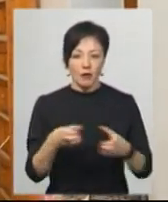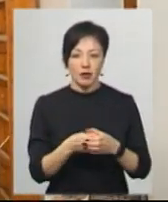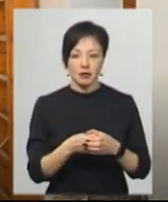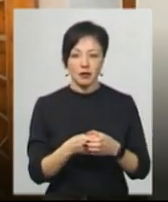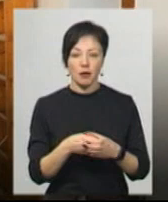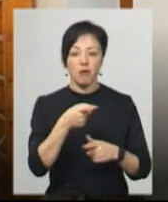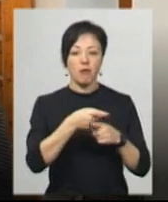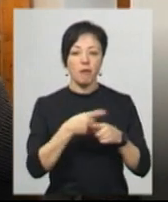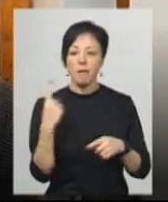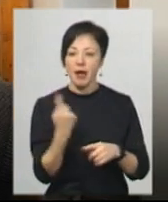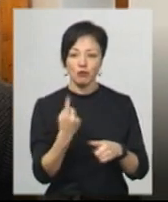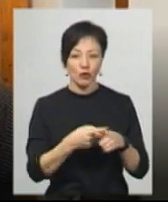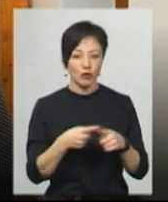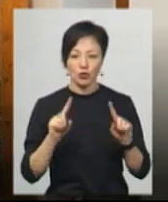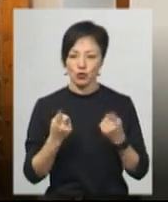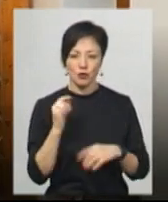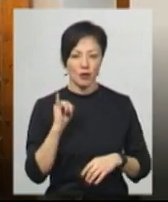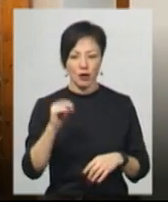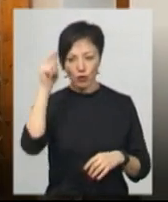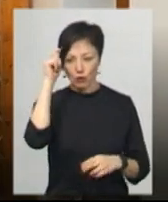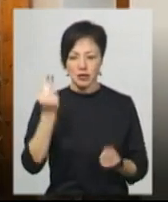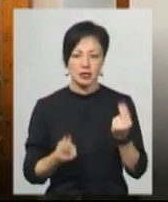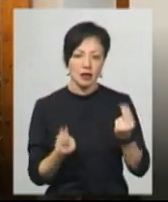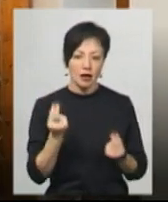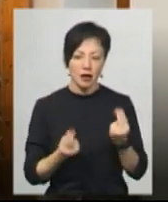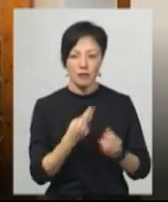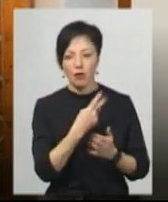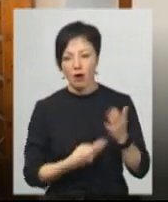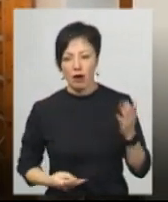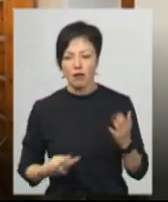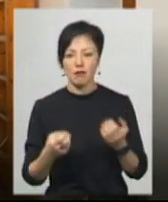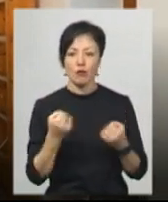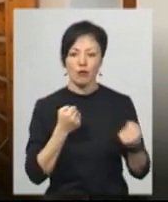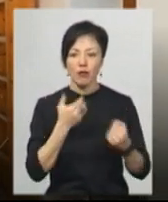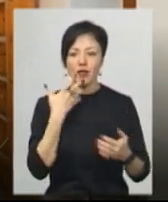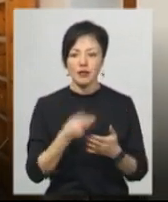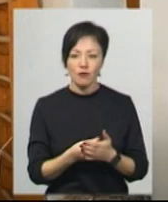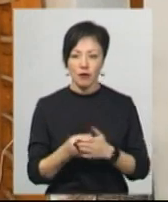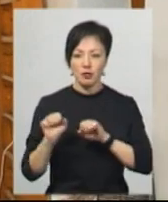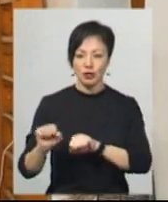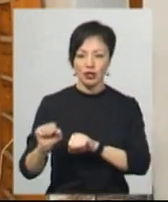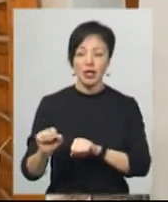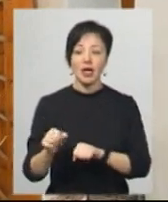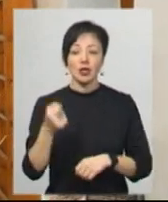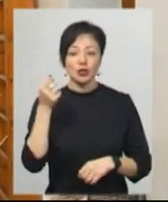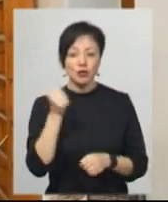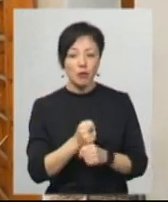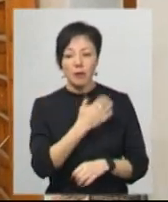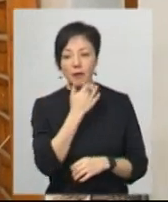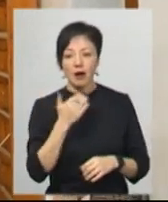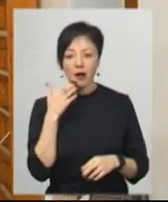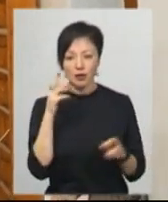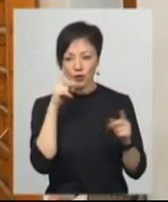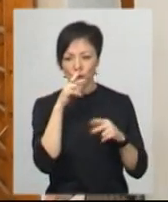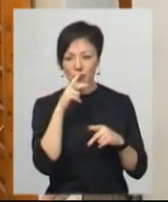Першу половину дуже погано хлопці зіграли, програли боротьбу на своєму щиті, зробили багато